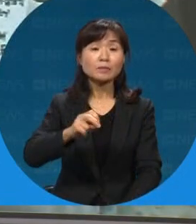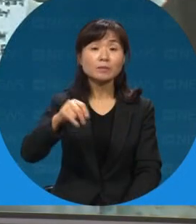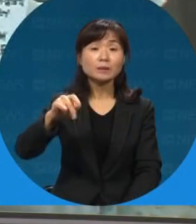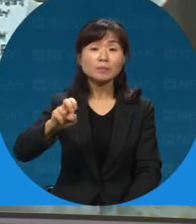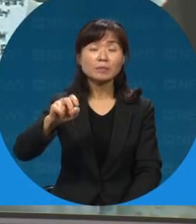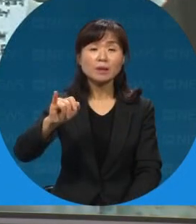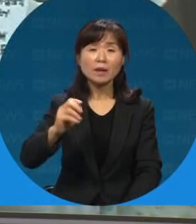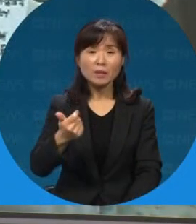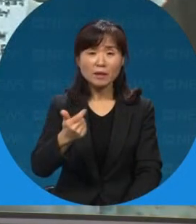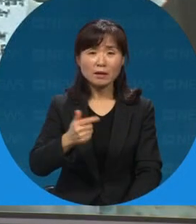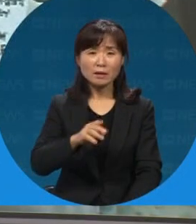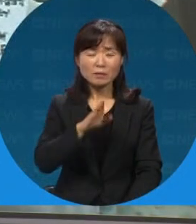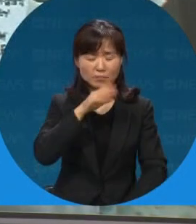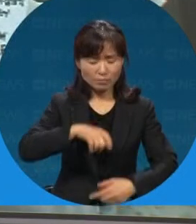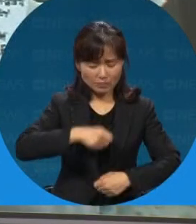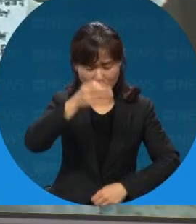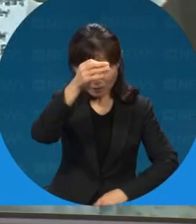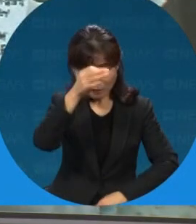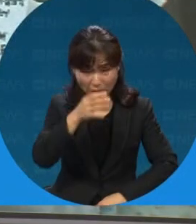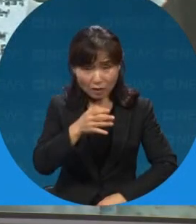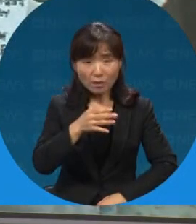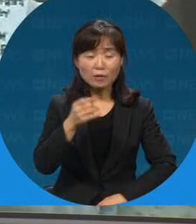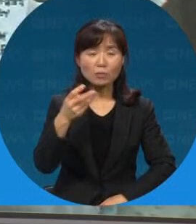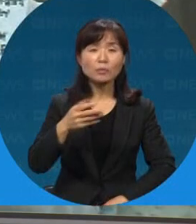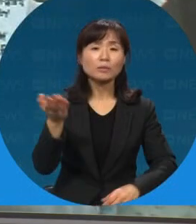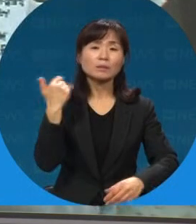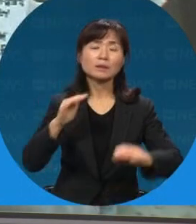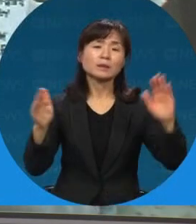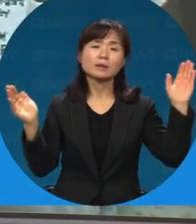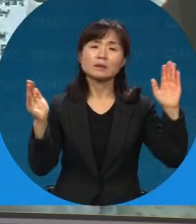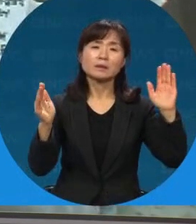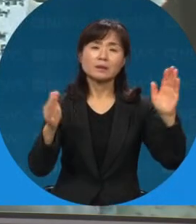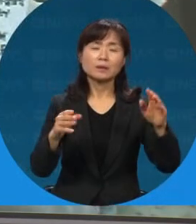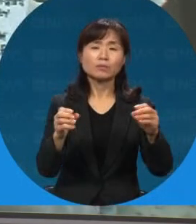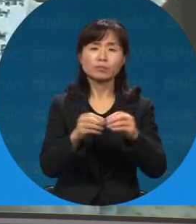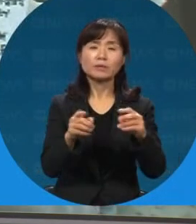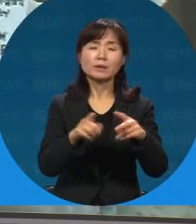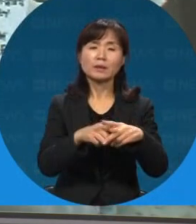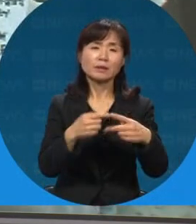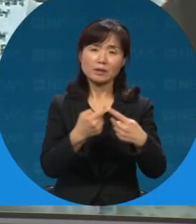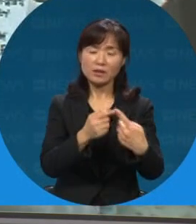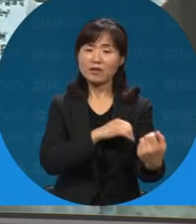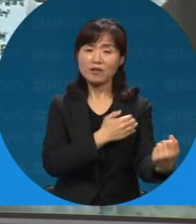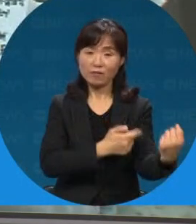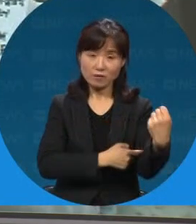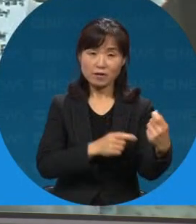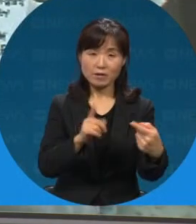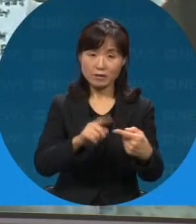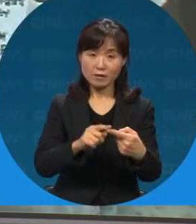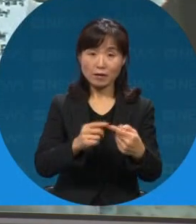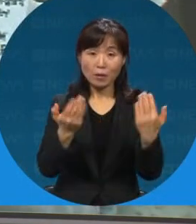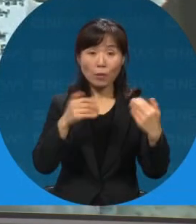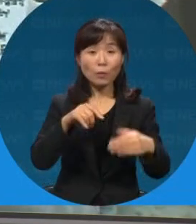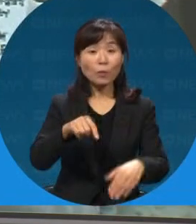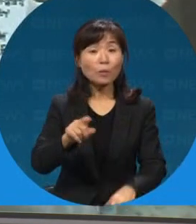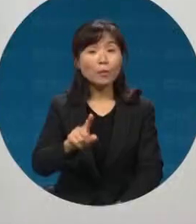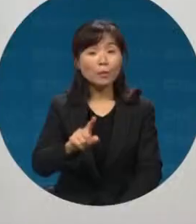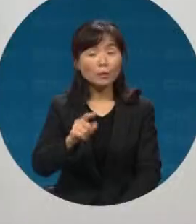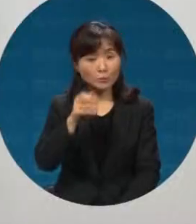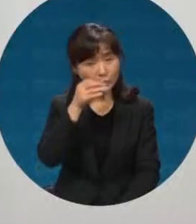사과 논란과 요즘 학생들 문해력에 대한 학교 현장의 생각을 김창호 기자가 들어봤습니다